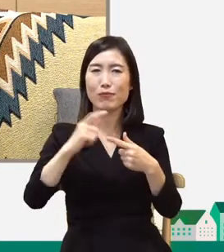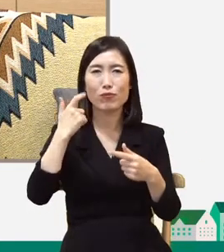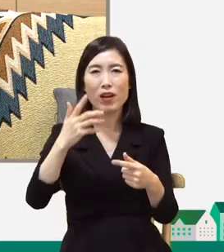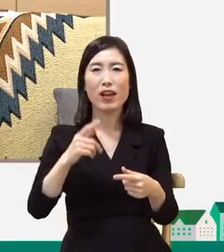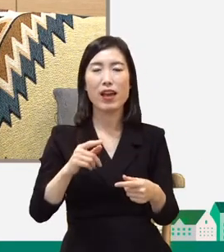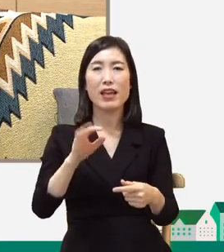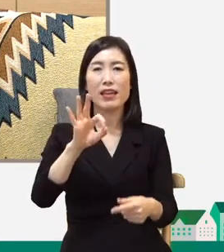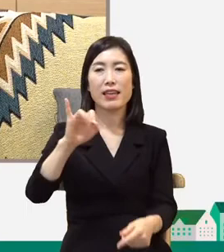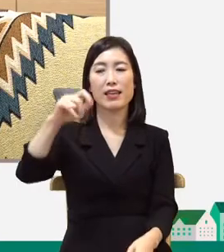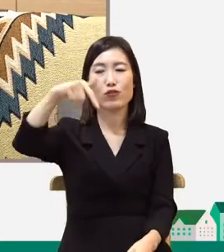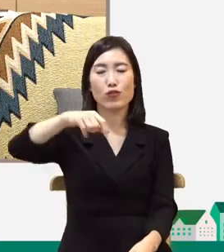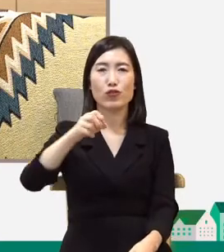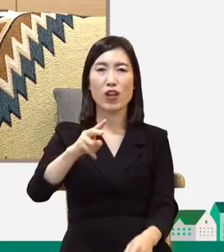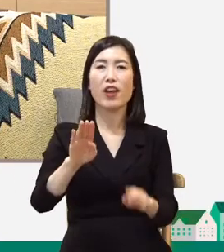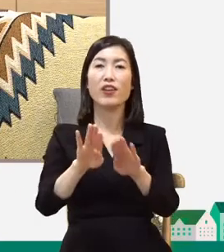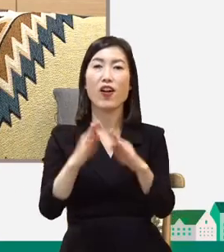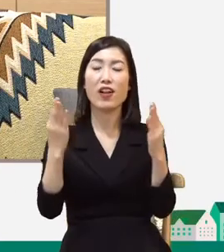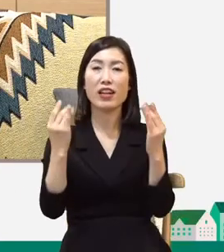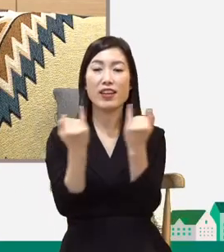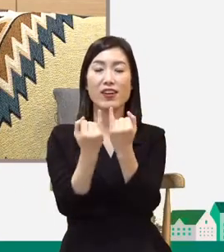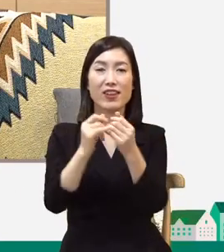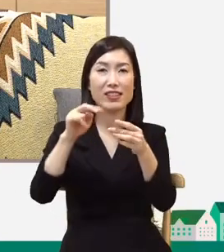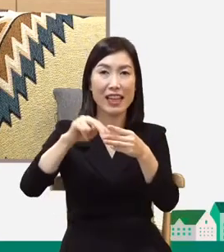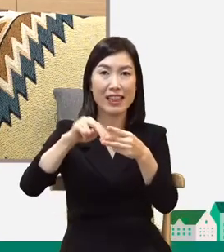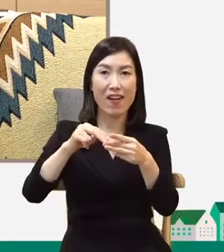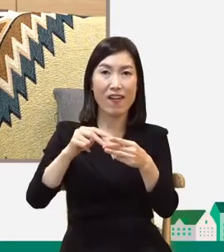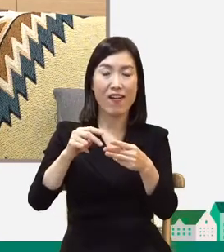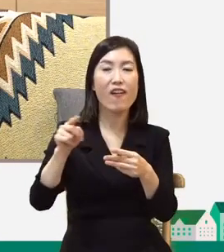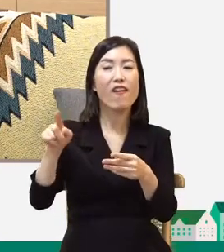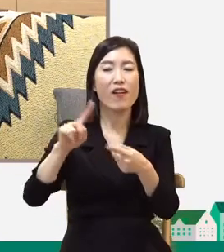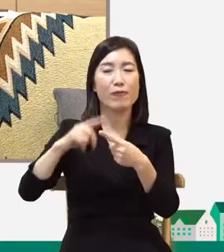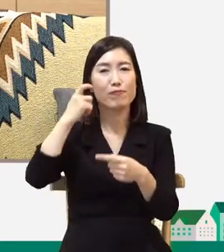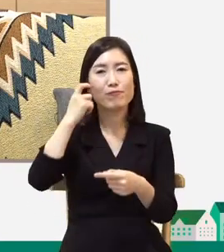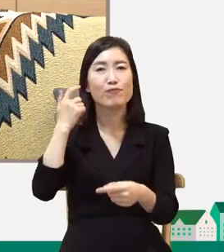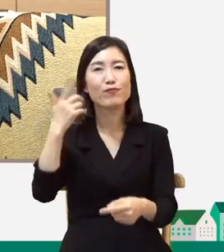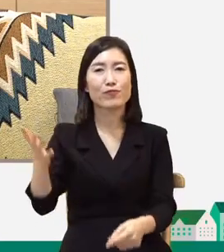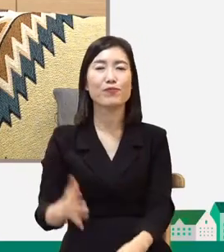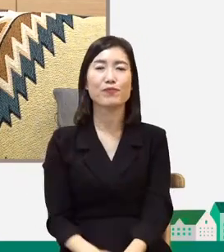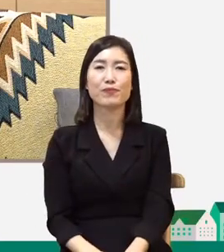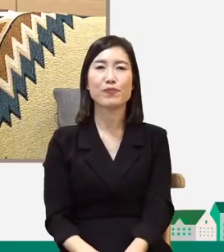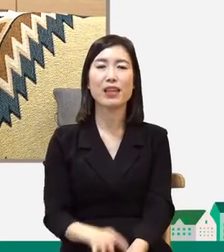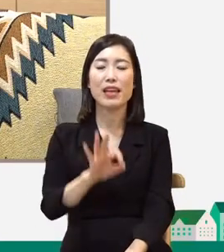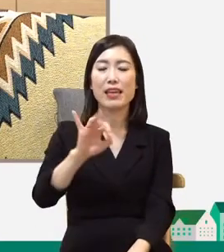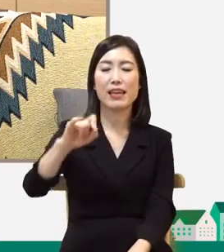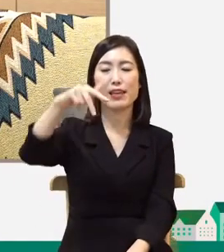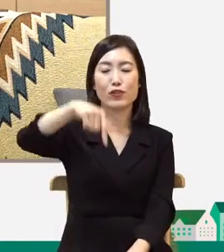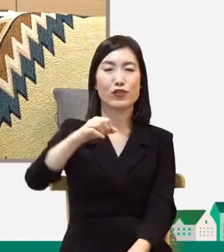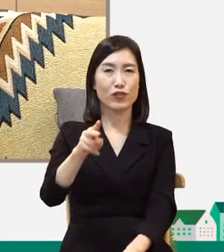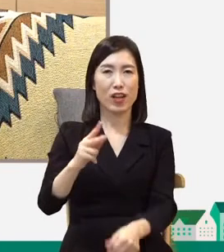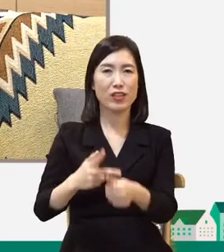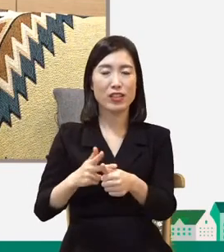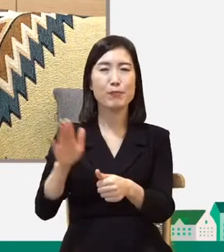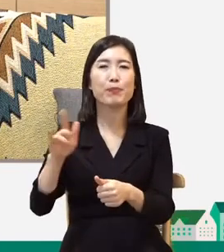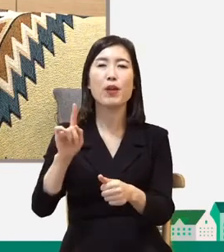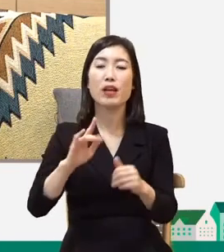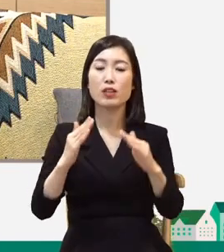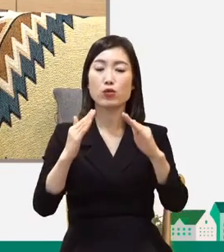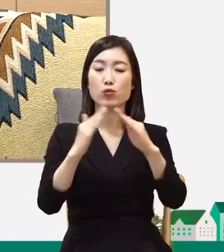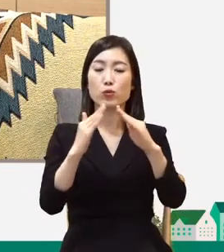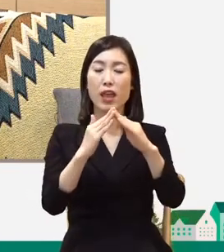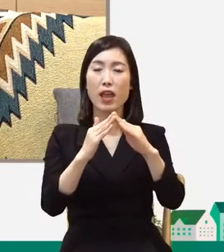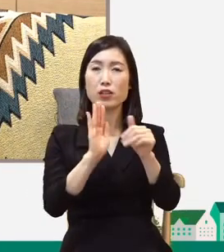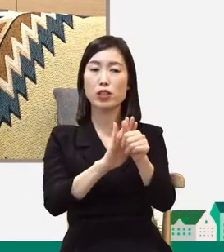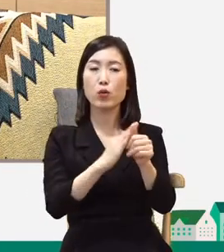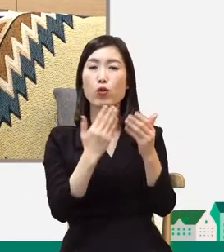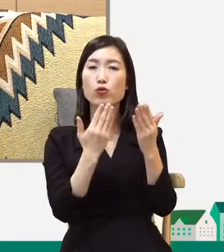열린여성센터 이주연 사회복지사 선생님께 한번 여쭤보겠습니다. 이주연 선생님께는 이제 주택을 지원한